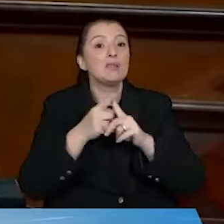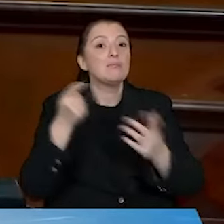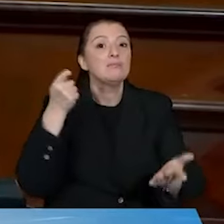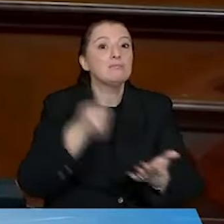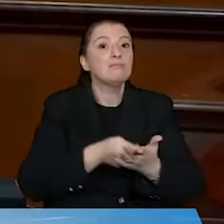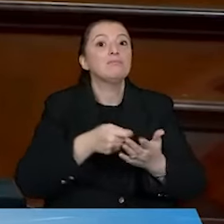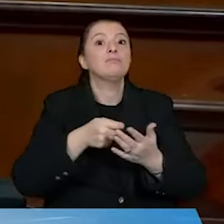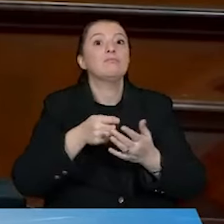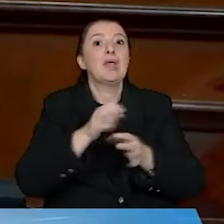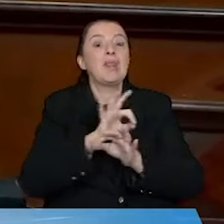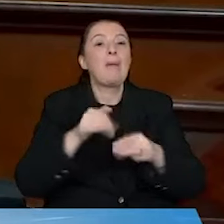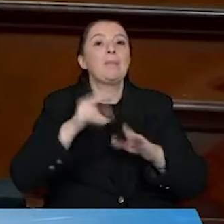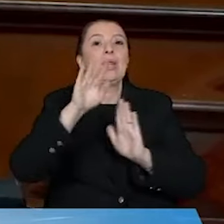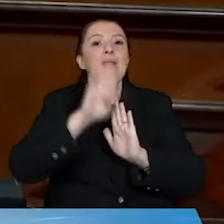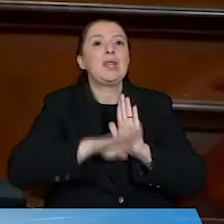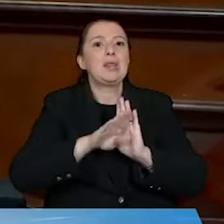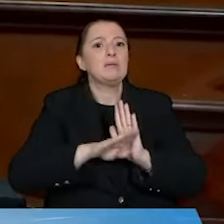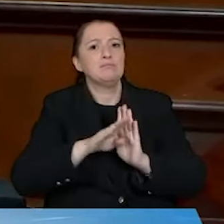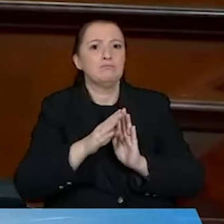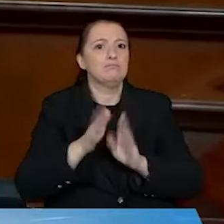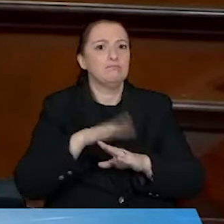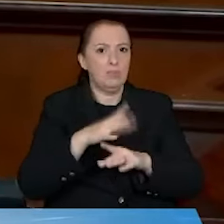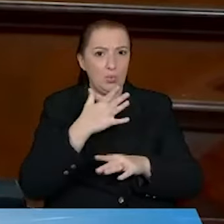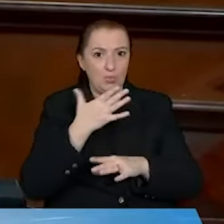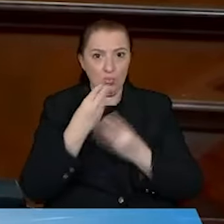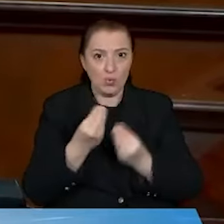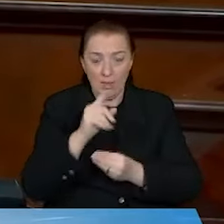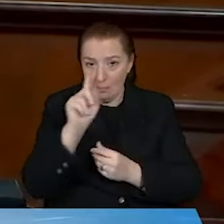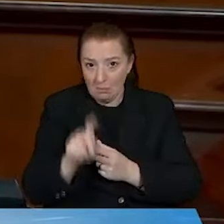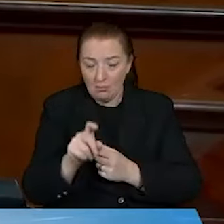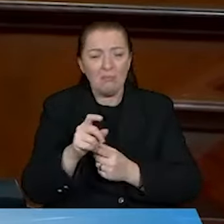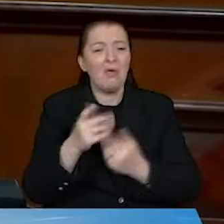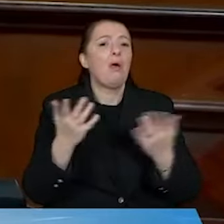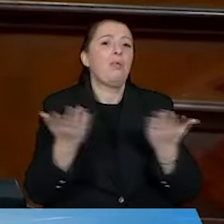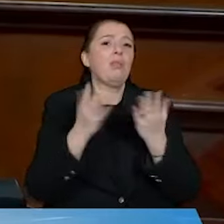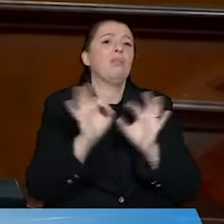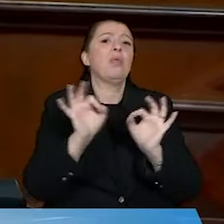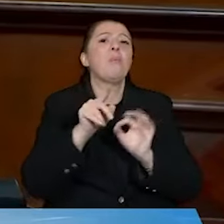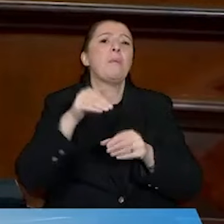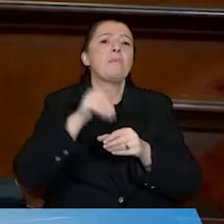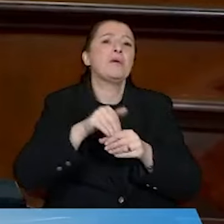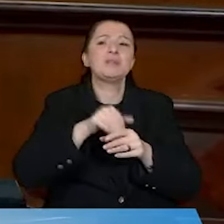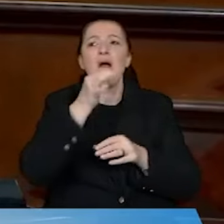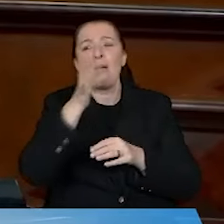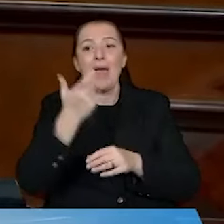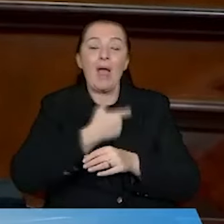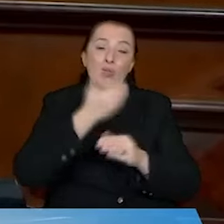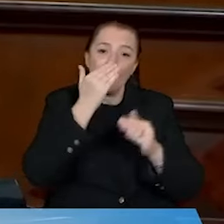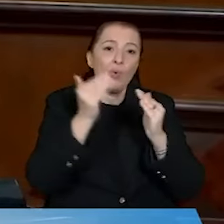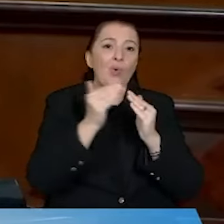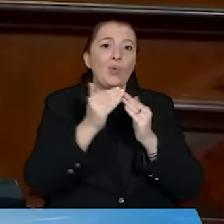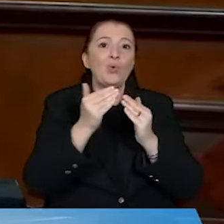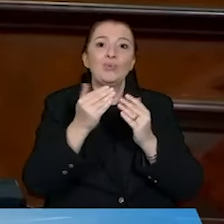kayıtları yapılması. Ne güzel değil mi? Tabii ya, ne gereği var meclise gönderip de usulüne uygun bir şekilde